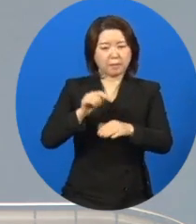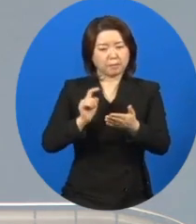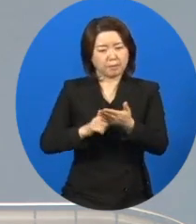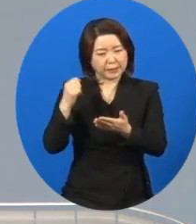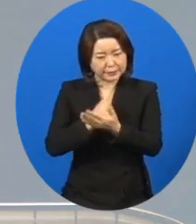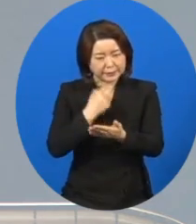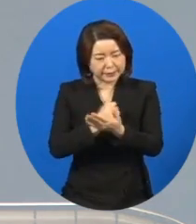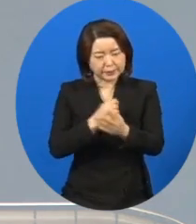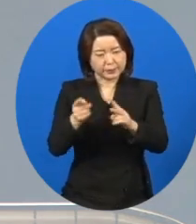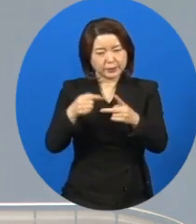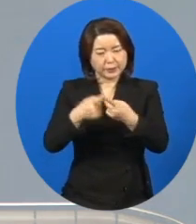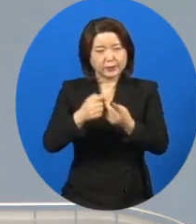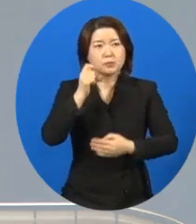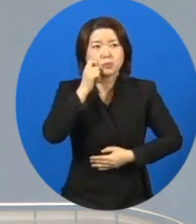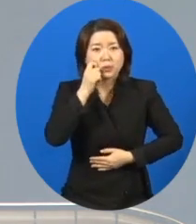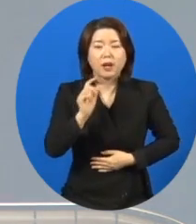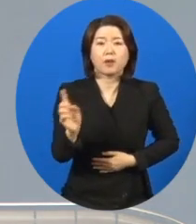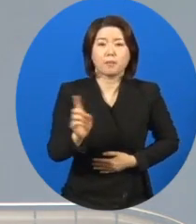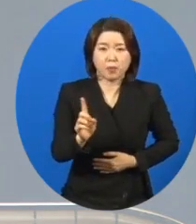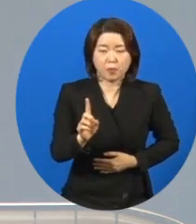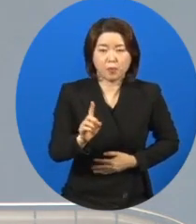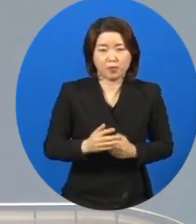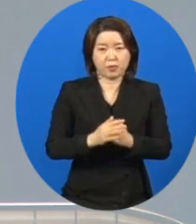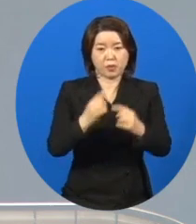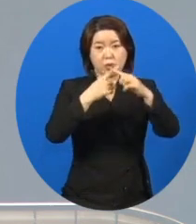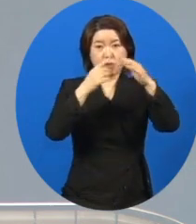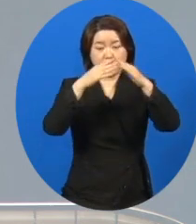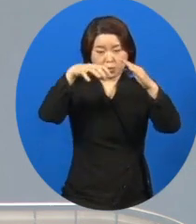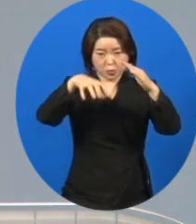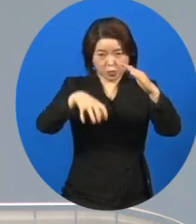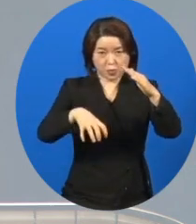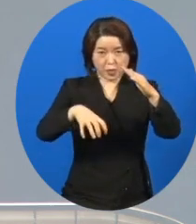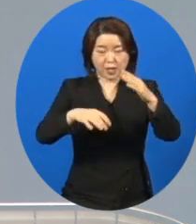않는 것은, 교회 안에서